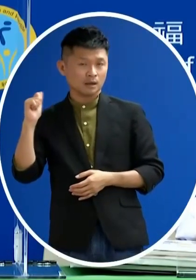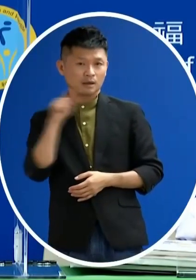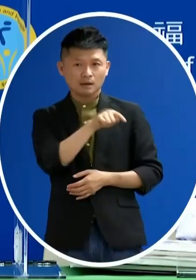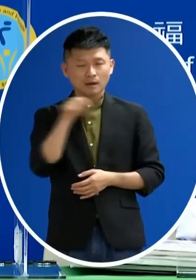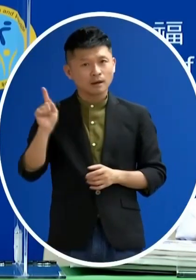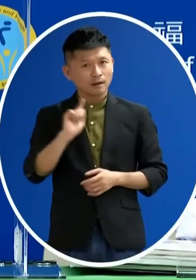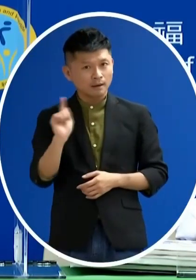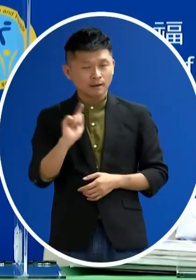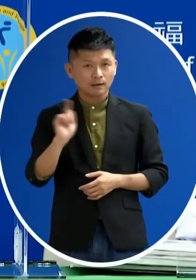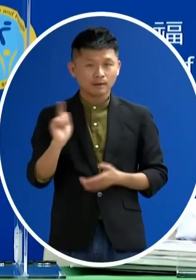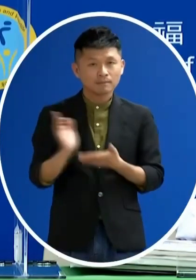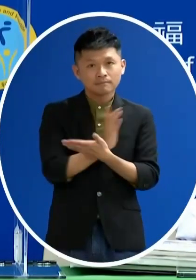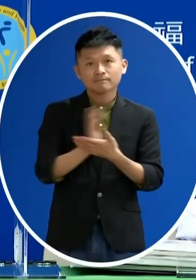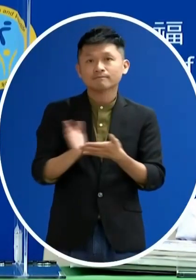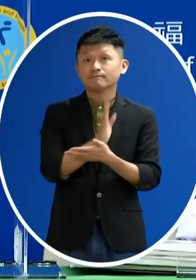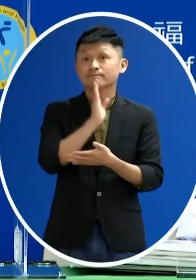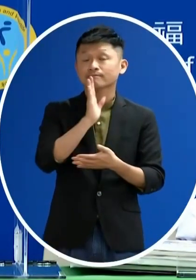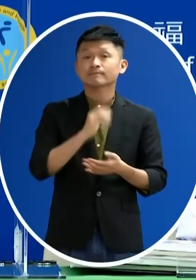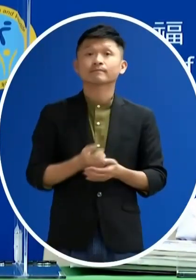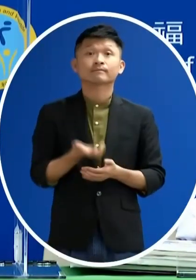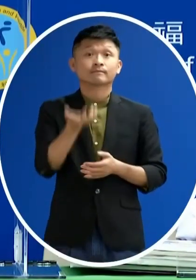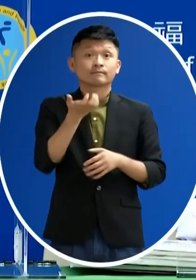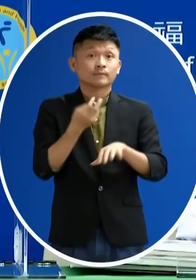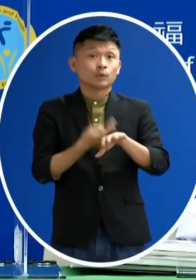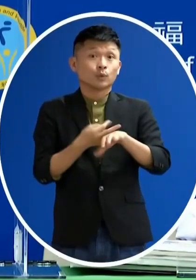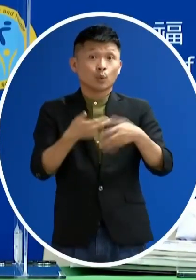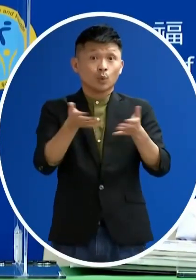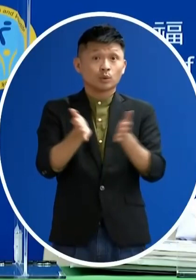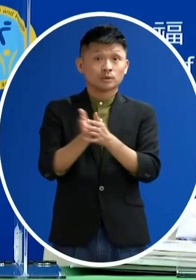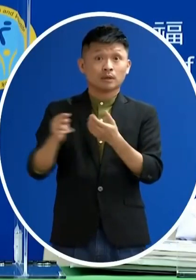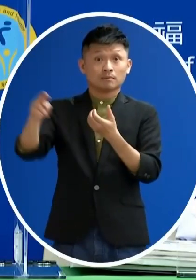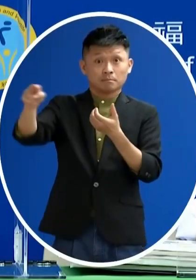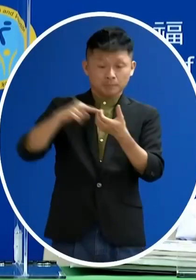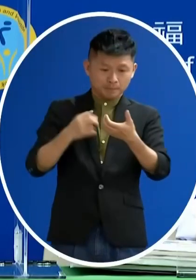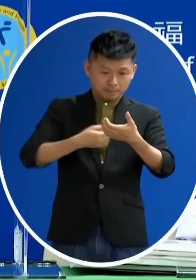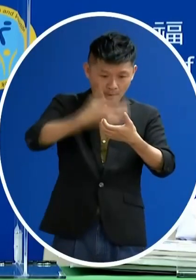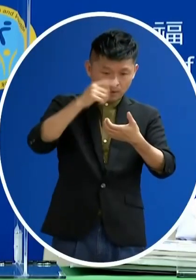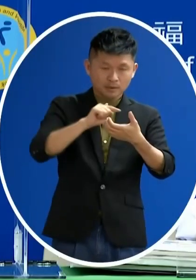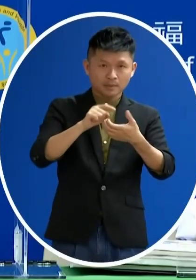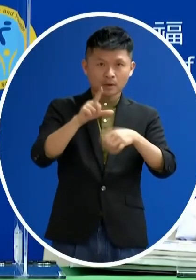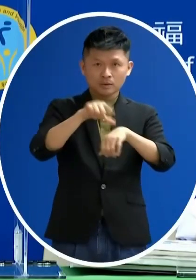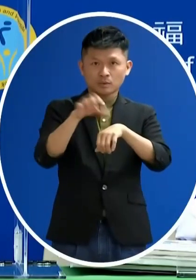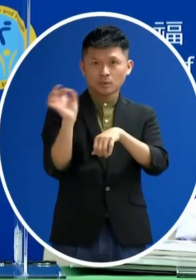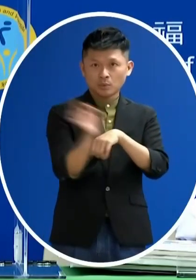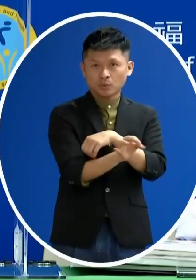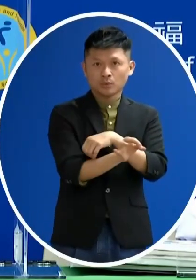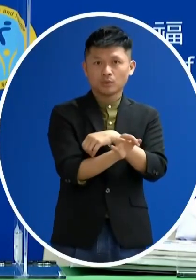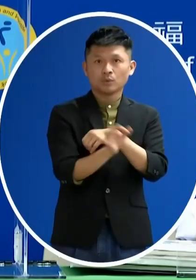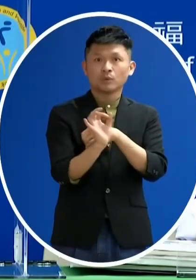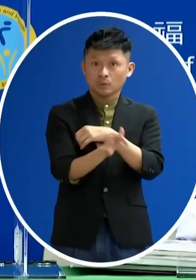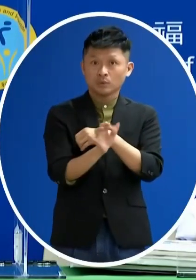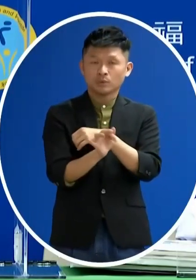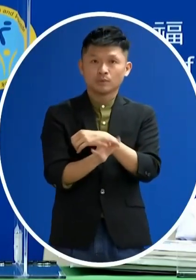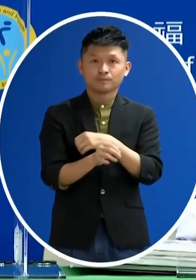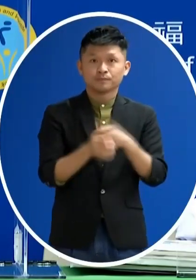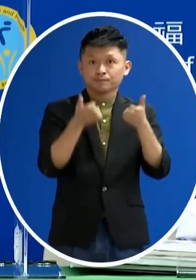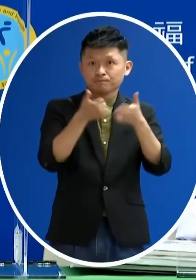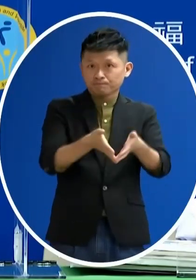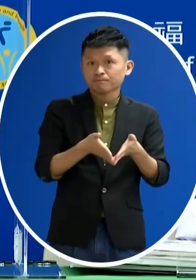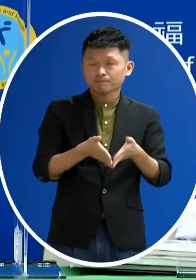中收到的我们这个相关的资讯里面，其实是用最快速的位点